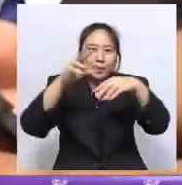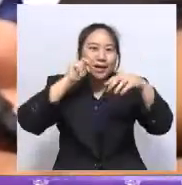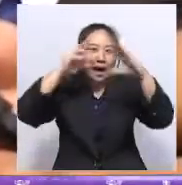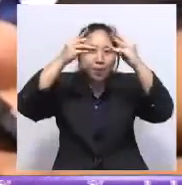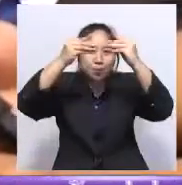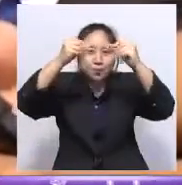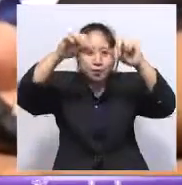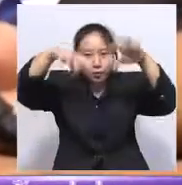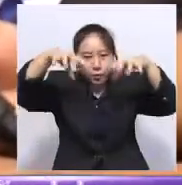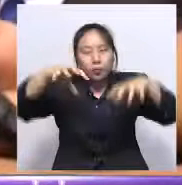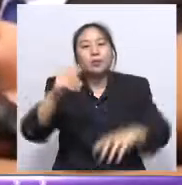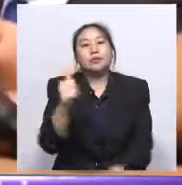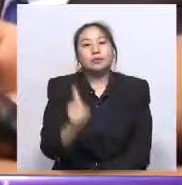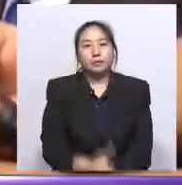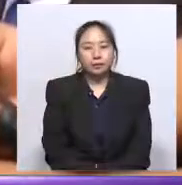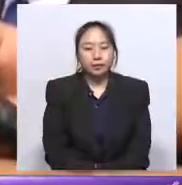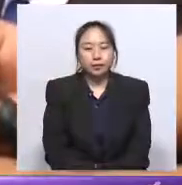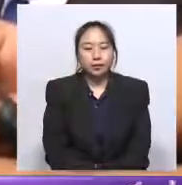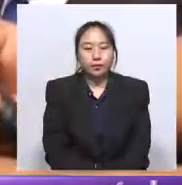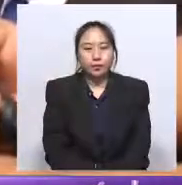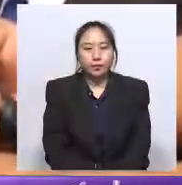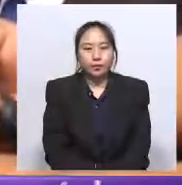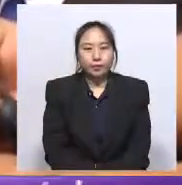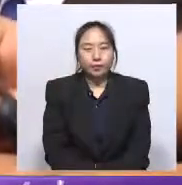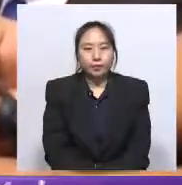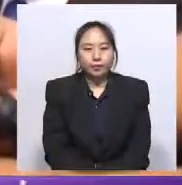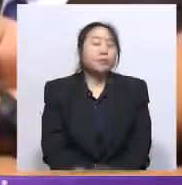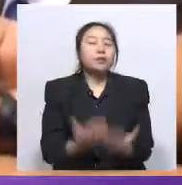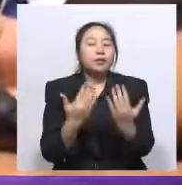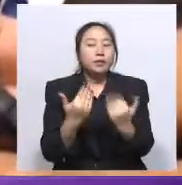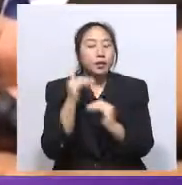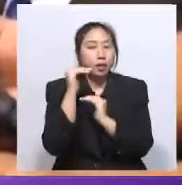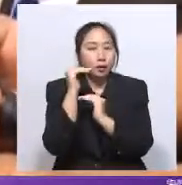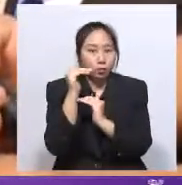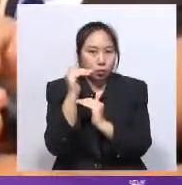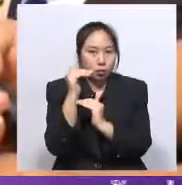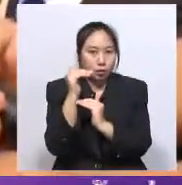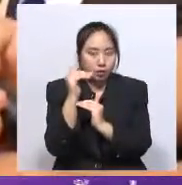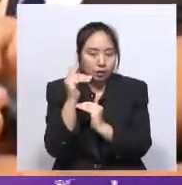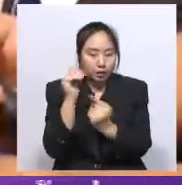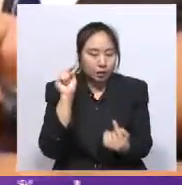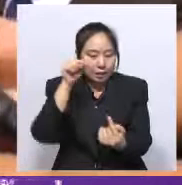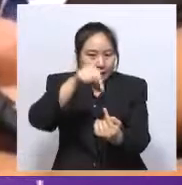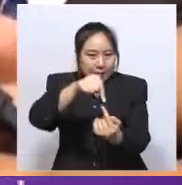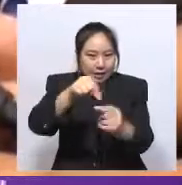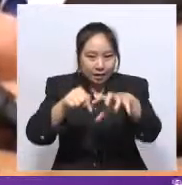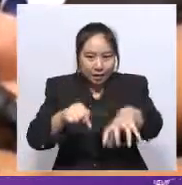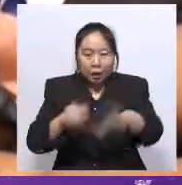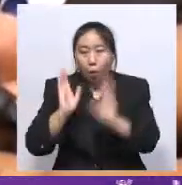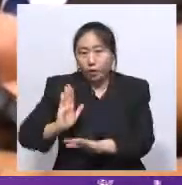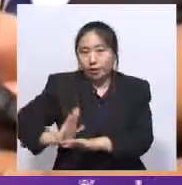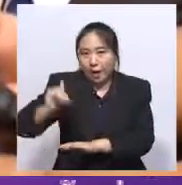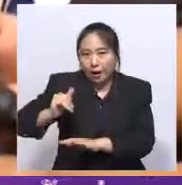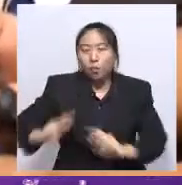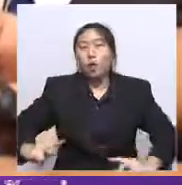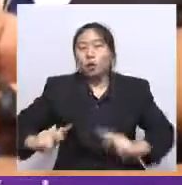นี้นี่คือการหลักๆที่เราทำโดยการกำหนดและชี้เป้าหมายจากผู้เชี่ยวชาญของกระทรวง